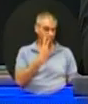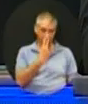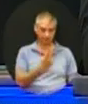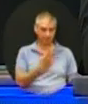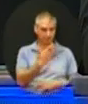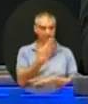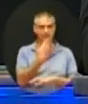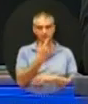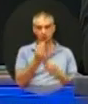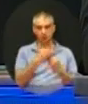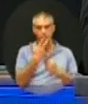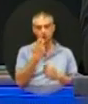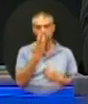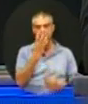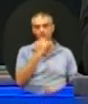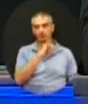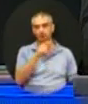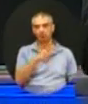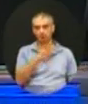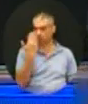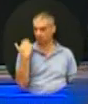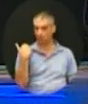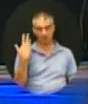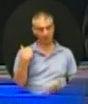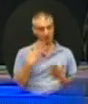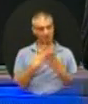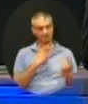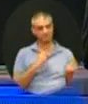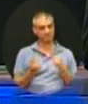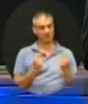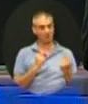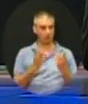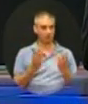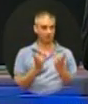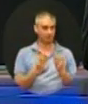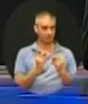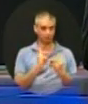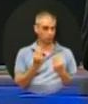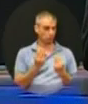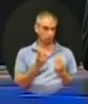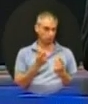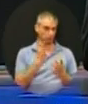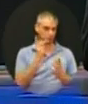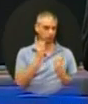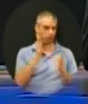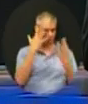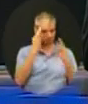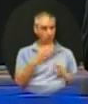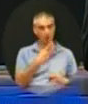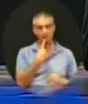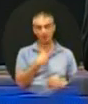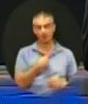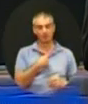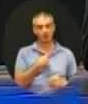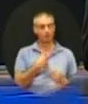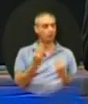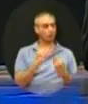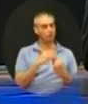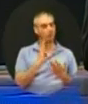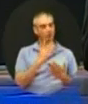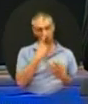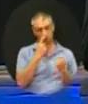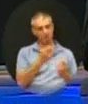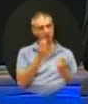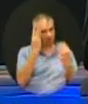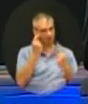ל מדינת ישראל בעוד 30 40 שנה פעם היה לי ויכוח עם מישהו כבר לא איתנו איש מאוד מאוד מכובד שאמר לי בוא נכריח את